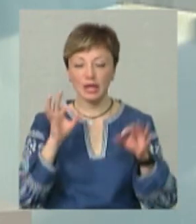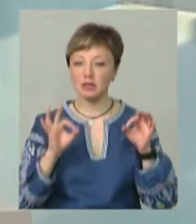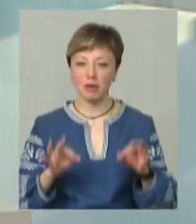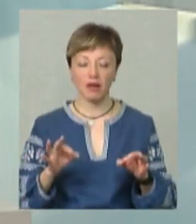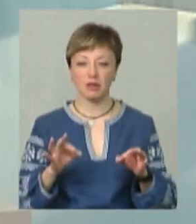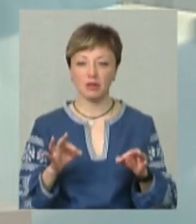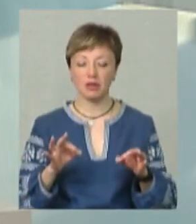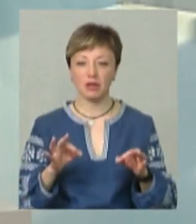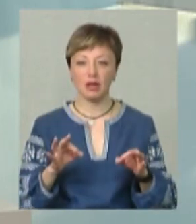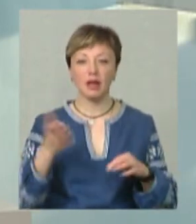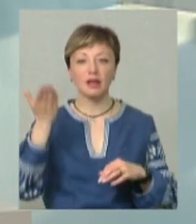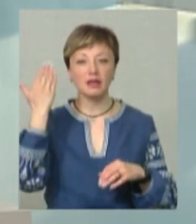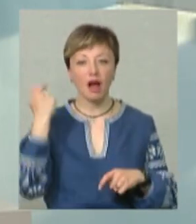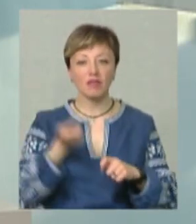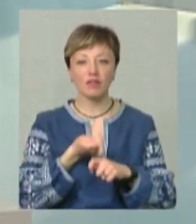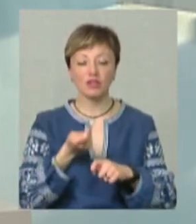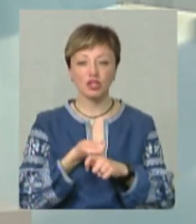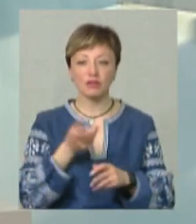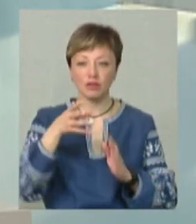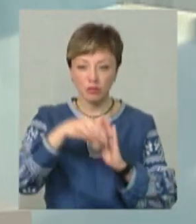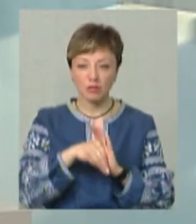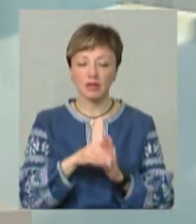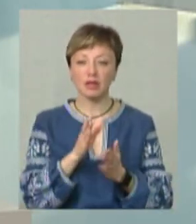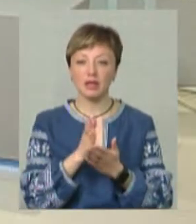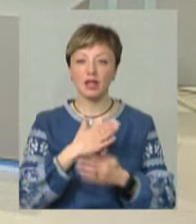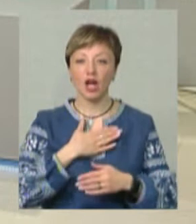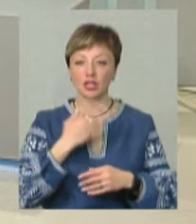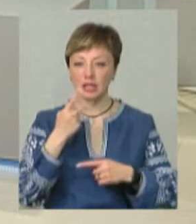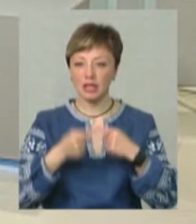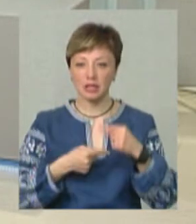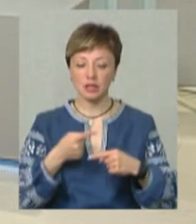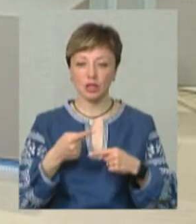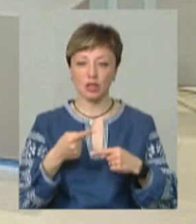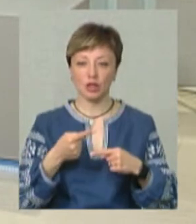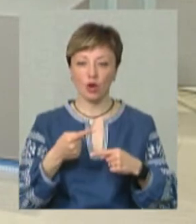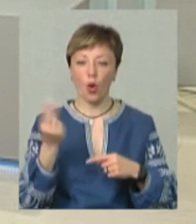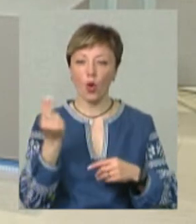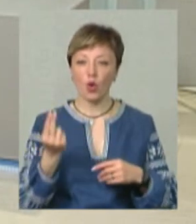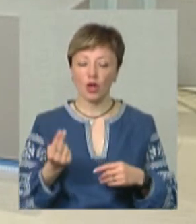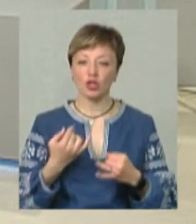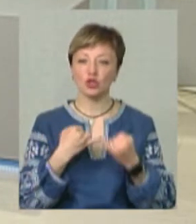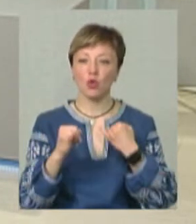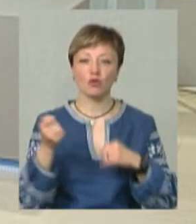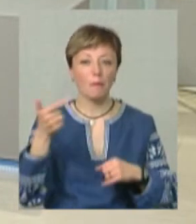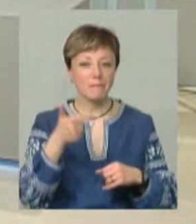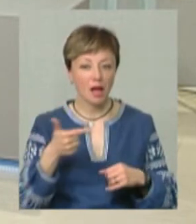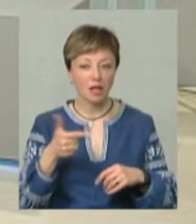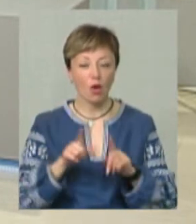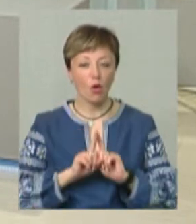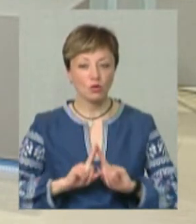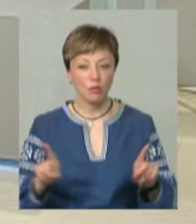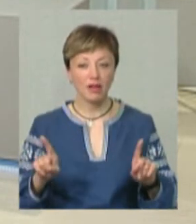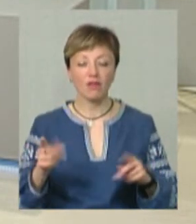насправді давня вишивка містила і наші традиційні кольори жовто-блакитні,